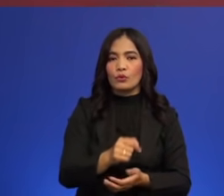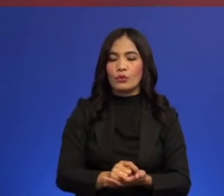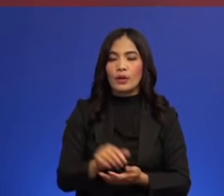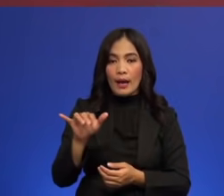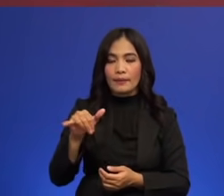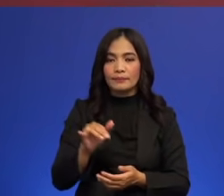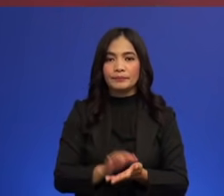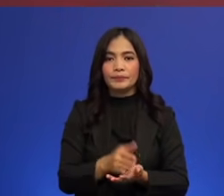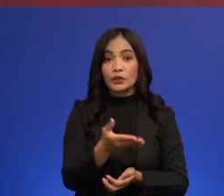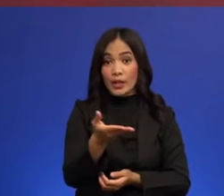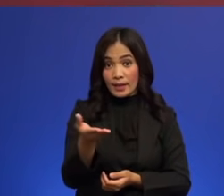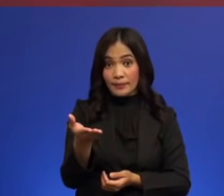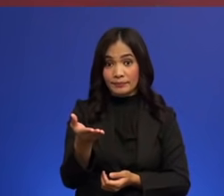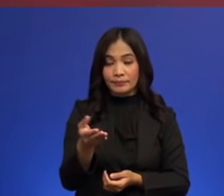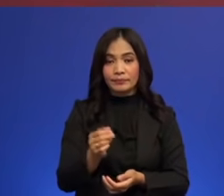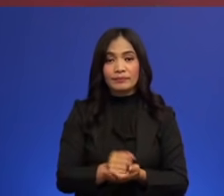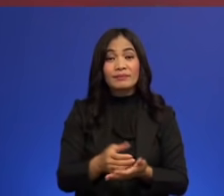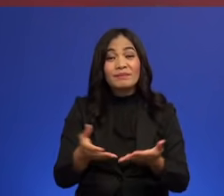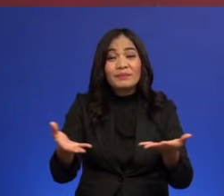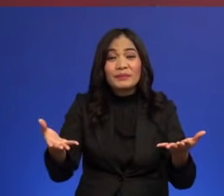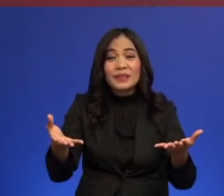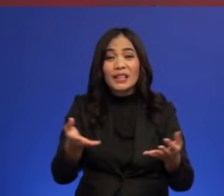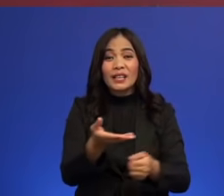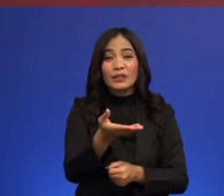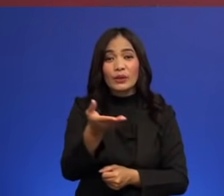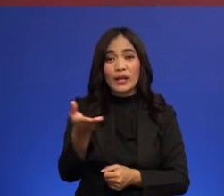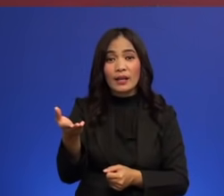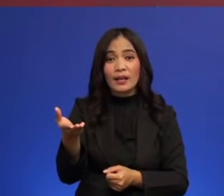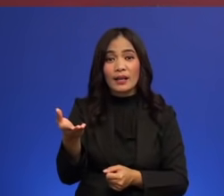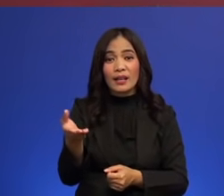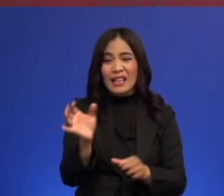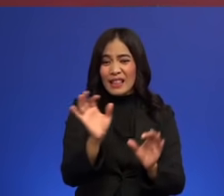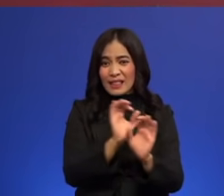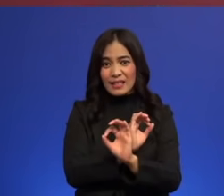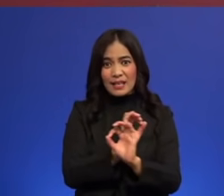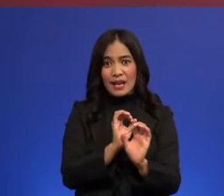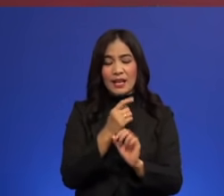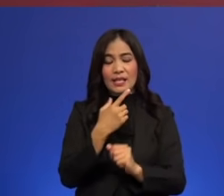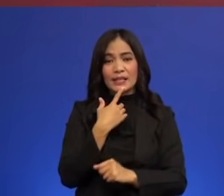Saudaraku, bisakah saudara tidak